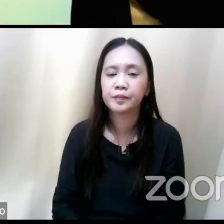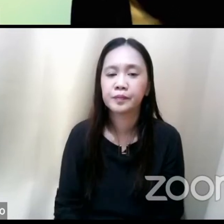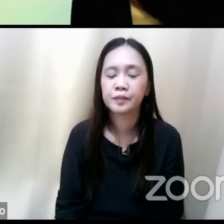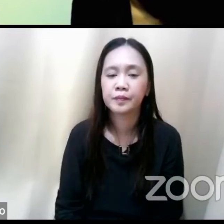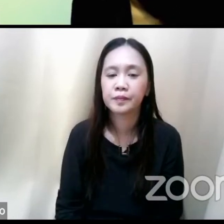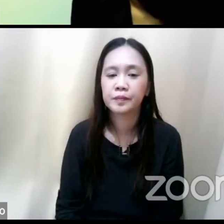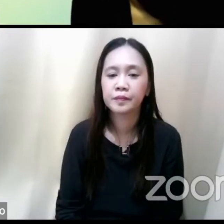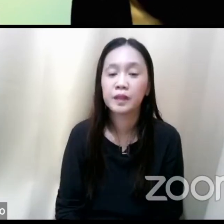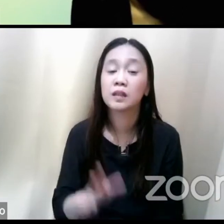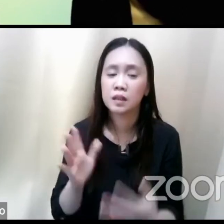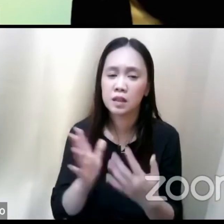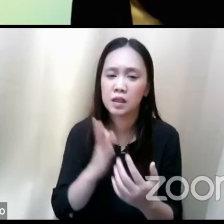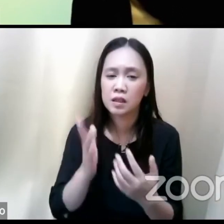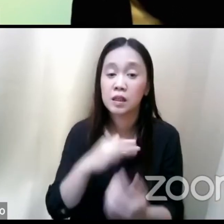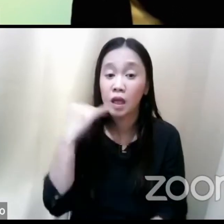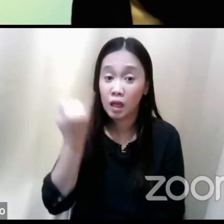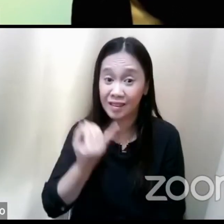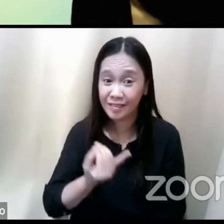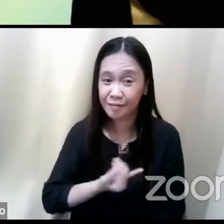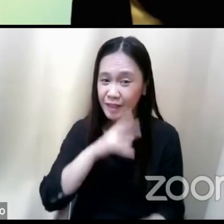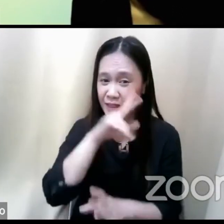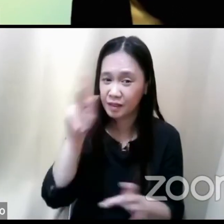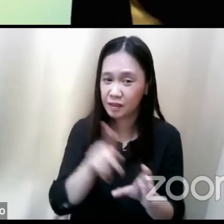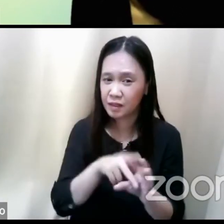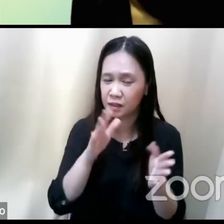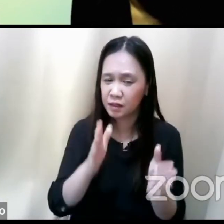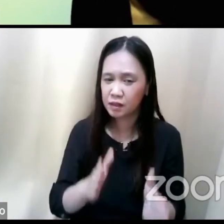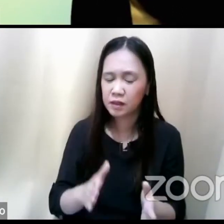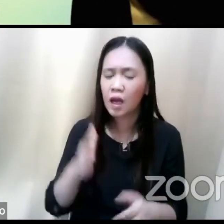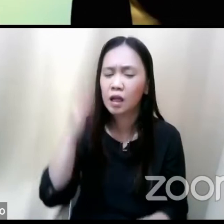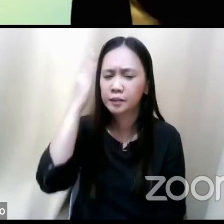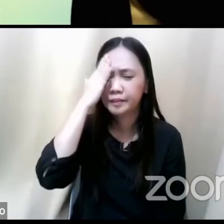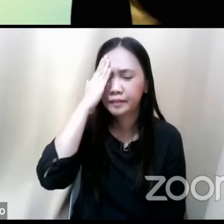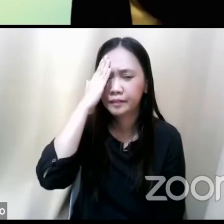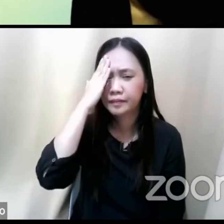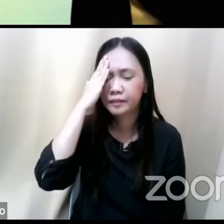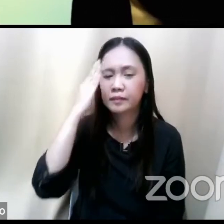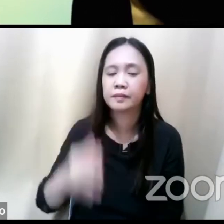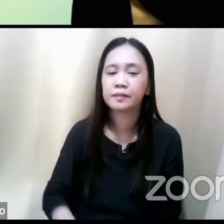Kumbaga madaling mag-invite ng participants, no? Pero alam mo, doon pa rin po yung